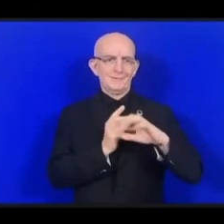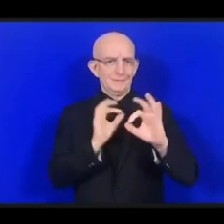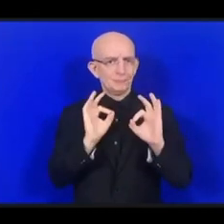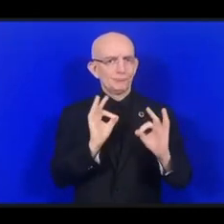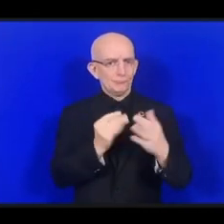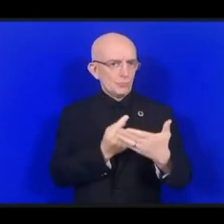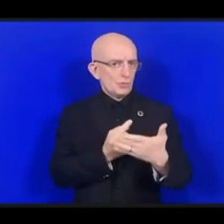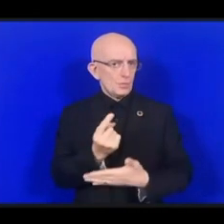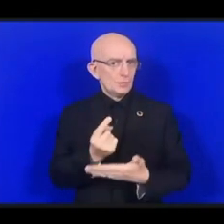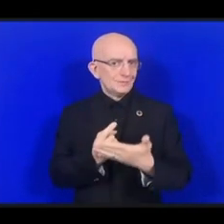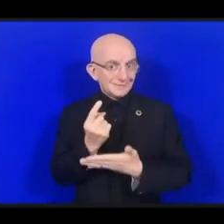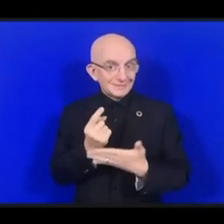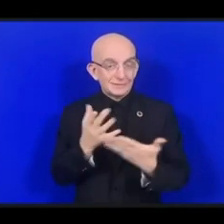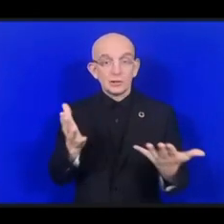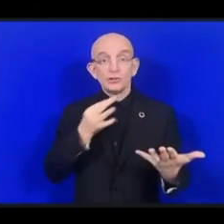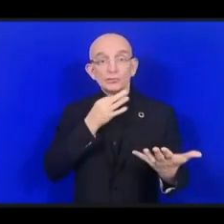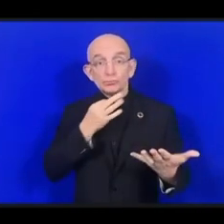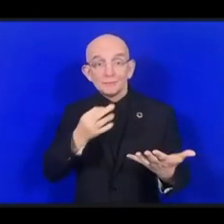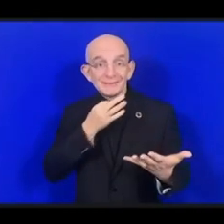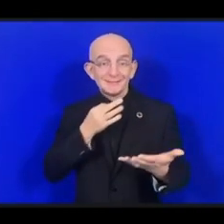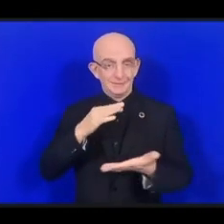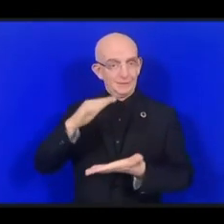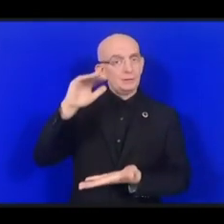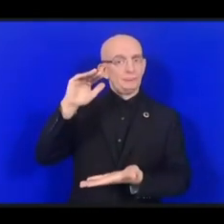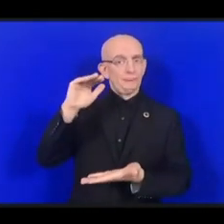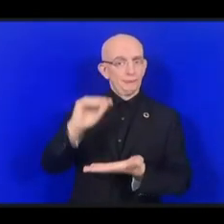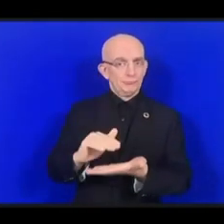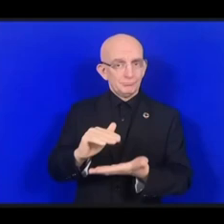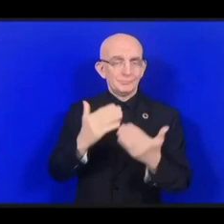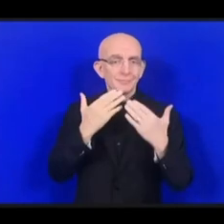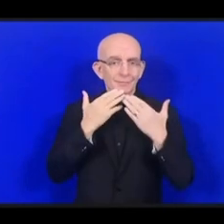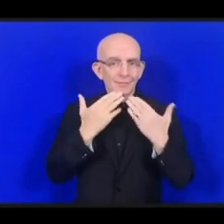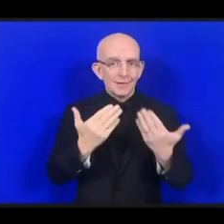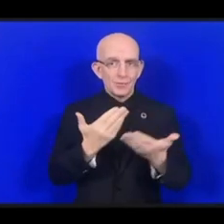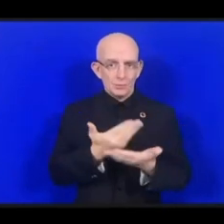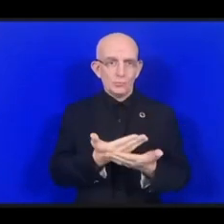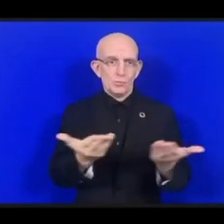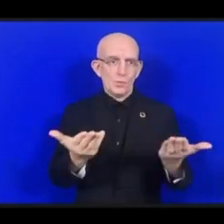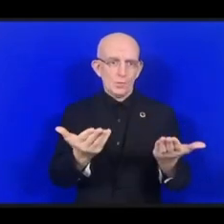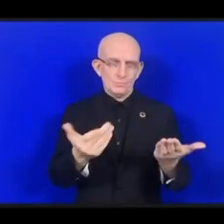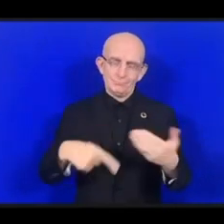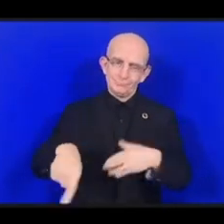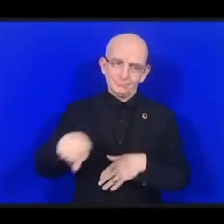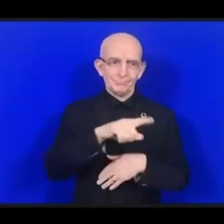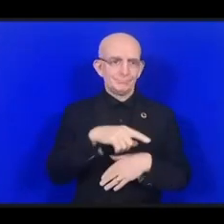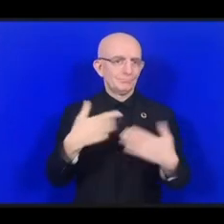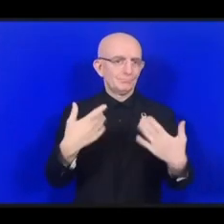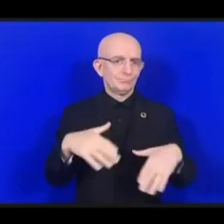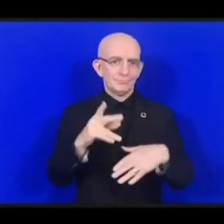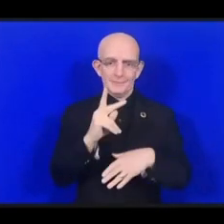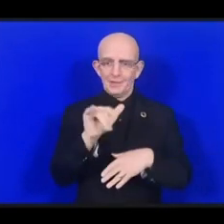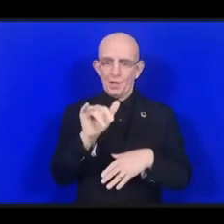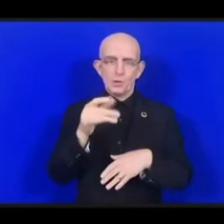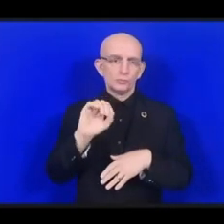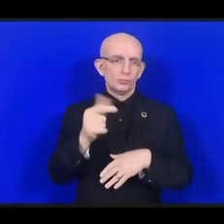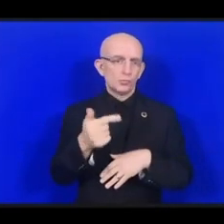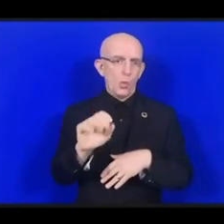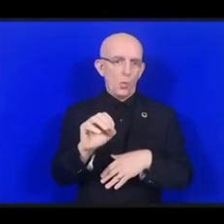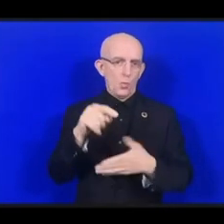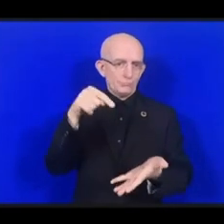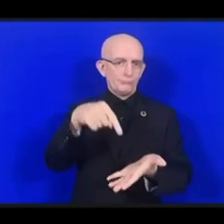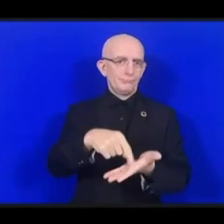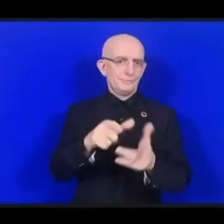واداره المخاطر شكرا لكم جميعا هنا في كيوتو وفي جميع انحاء العالم واخيرا